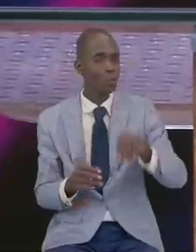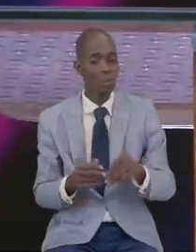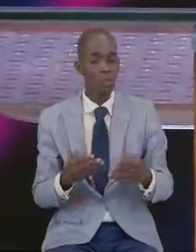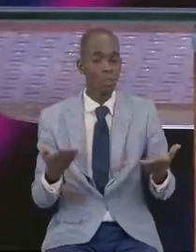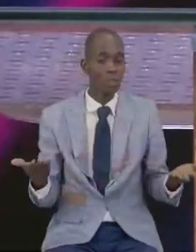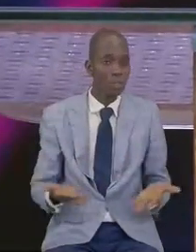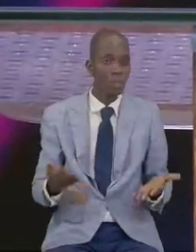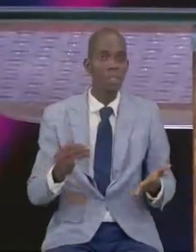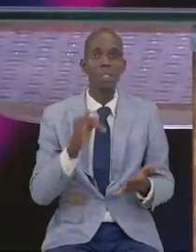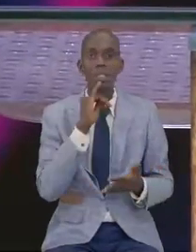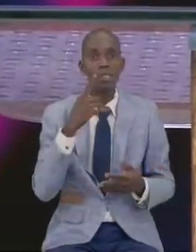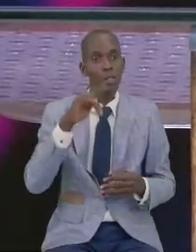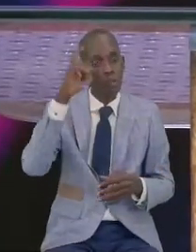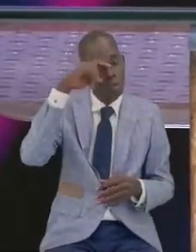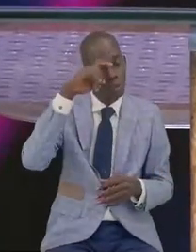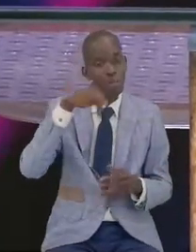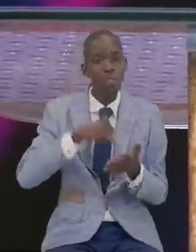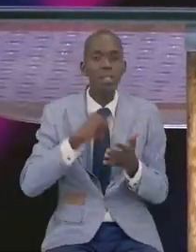monde. Puis il dit l'homme,